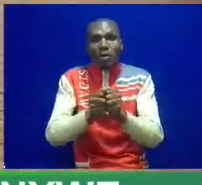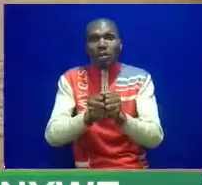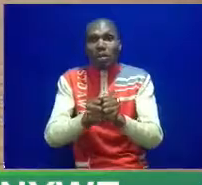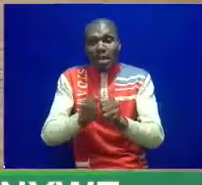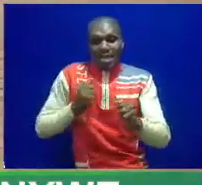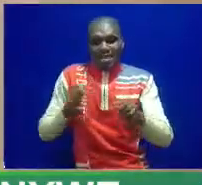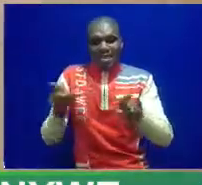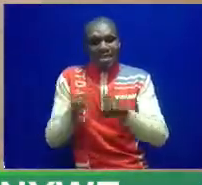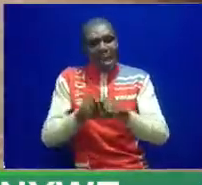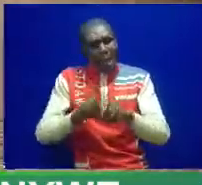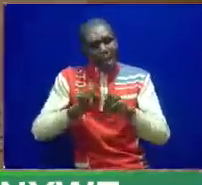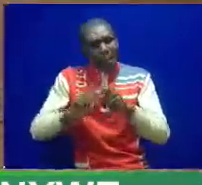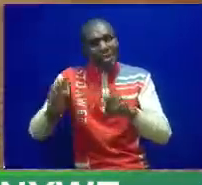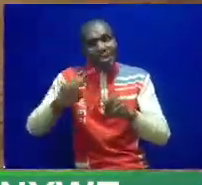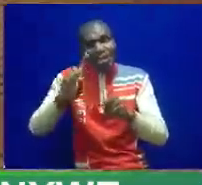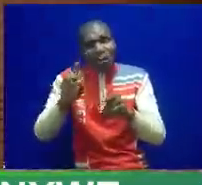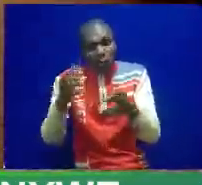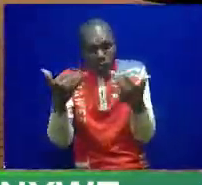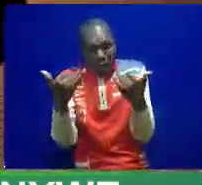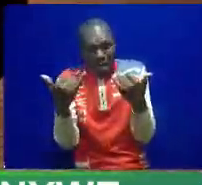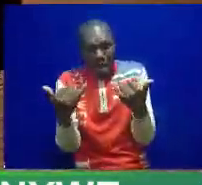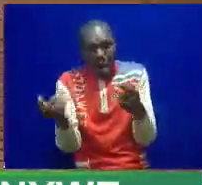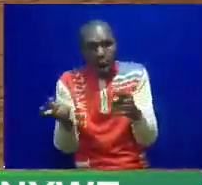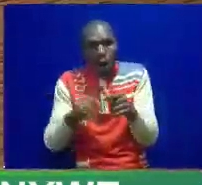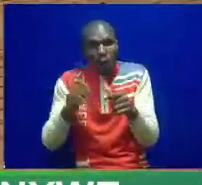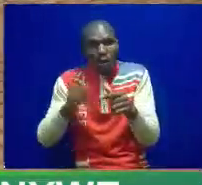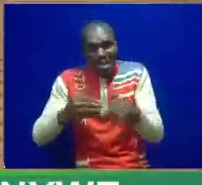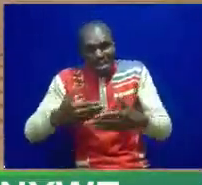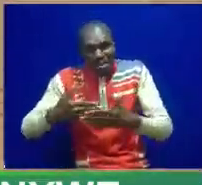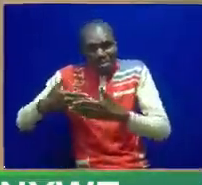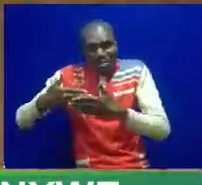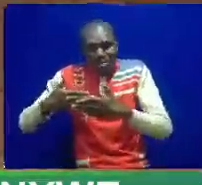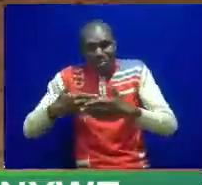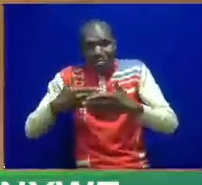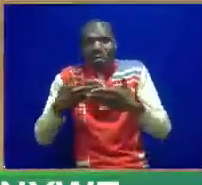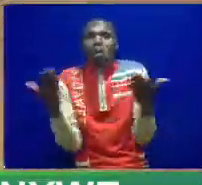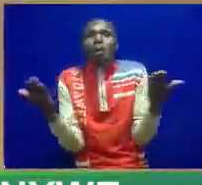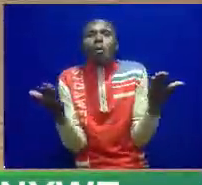kurende libo litigalete ndribuna omwana Sagini nkajiale.